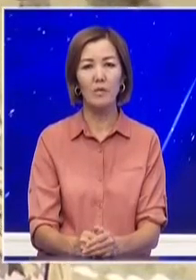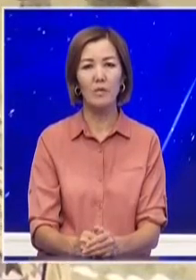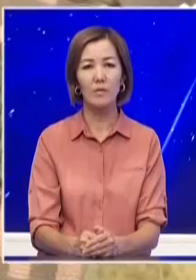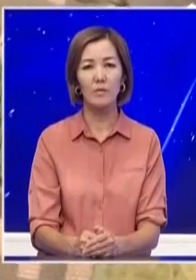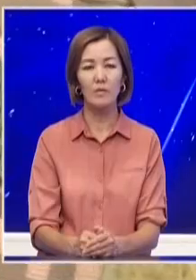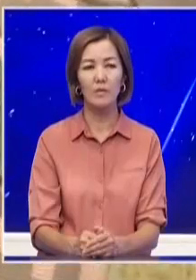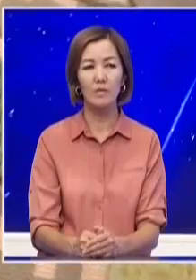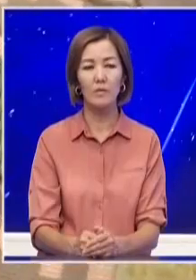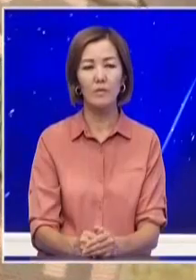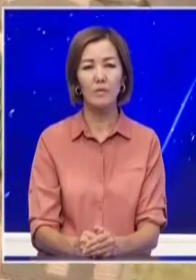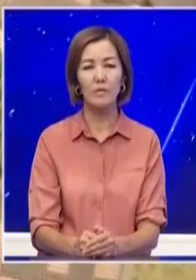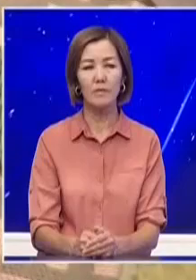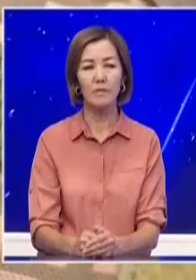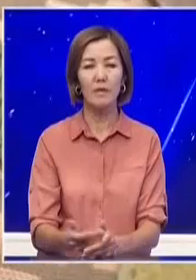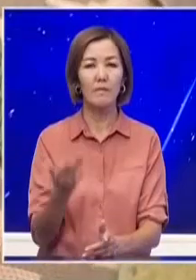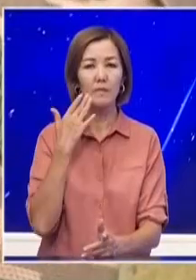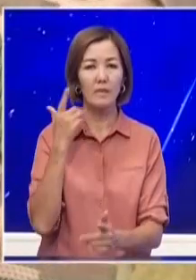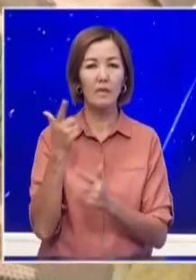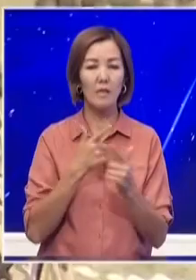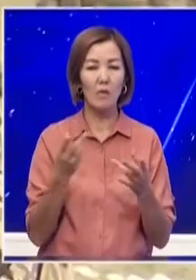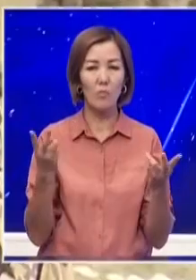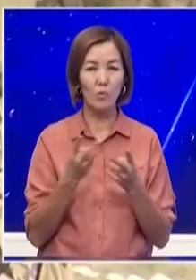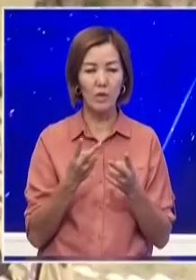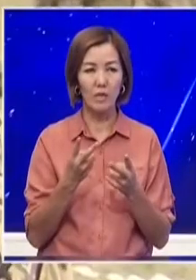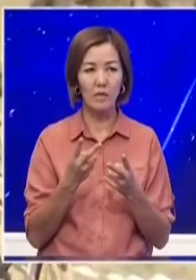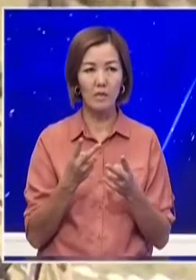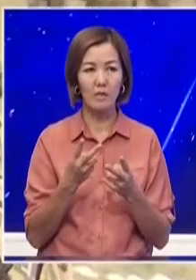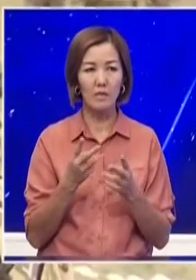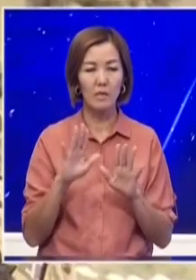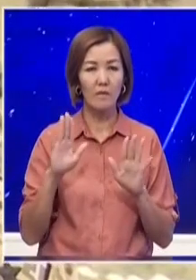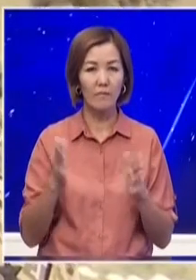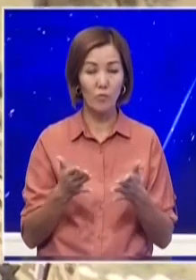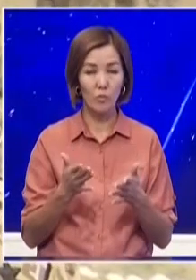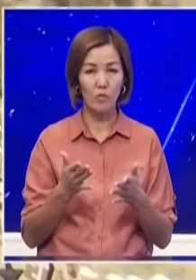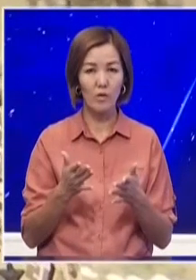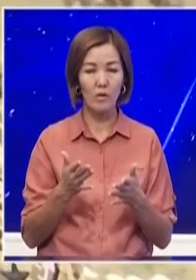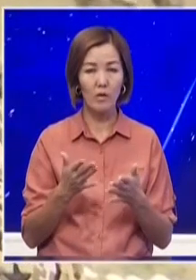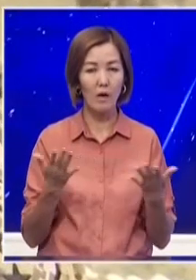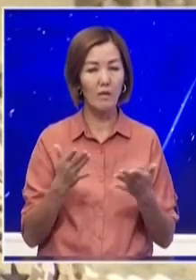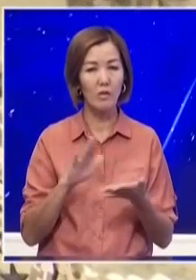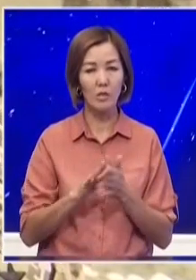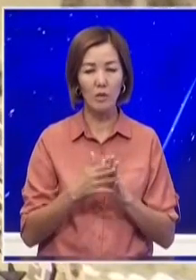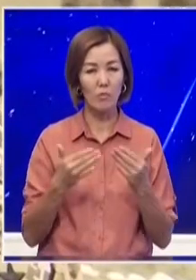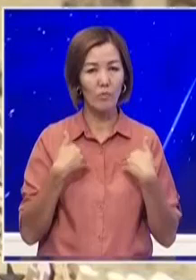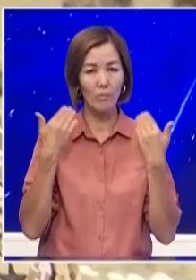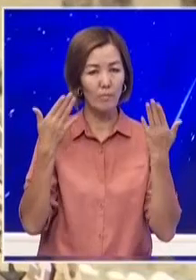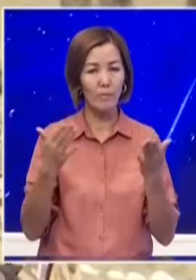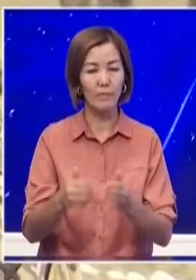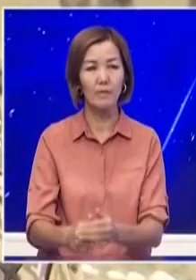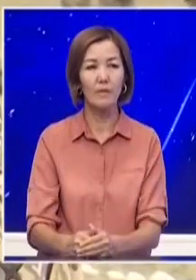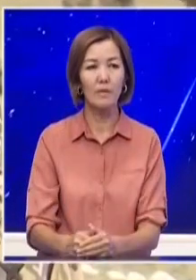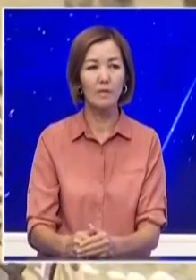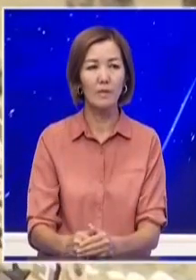әрқашанда дайын болу керек аумақта қорғаныс әскерлері. Өте жақсы жағынан бағажы бағдарын көрсетті, білімдерін